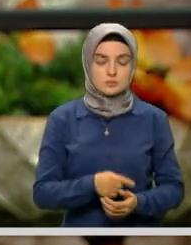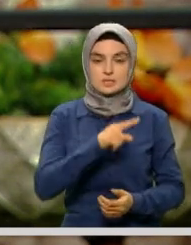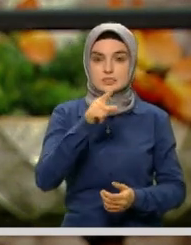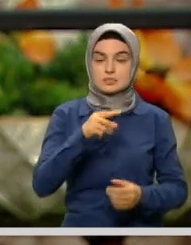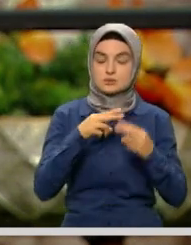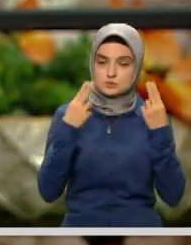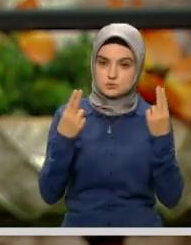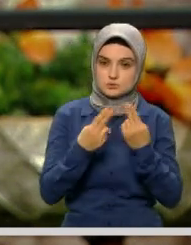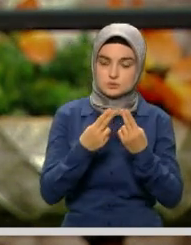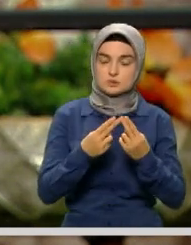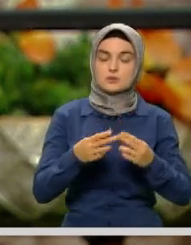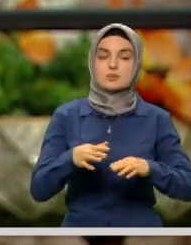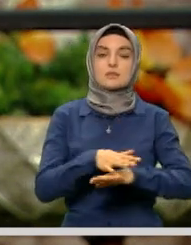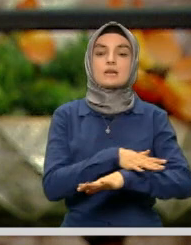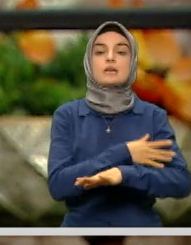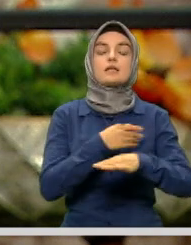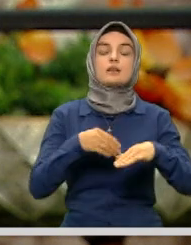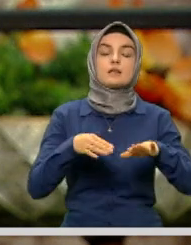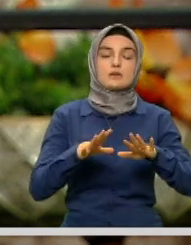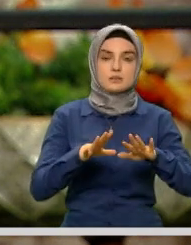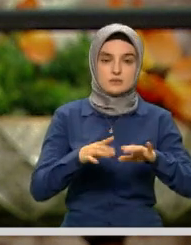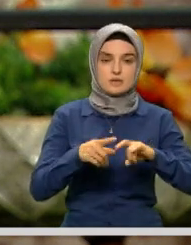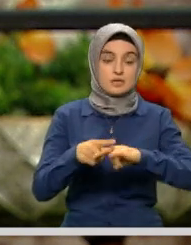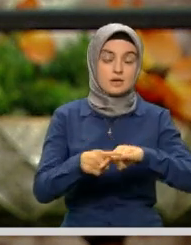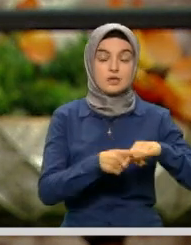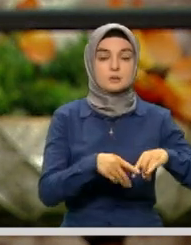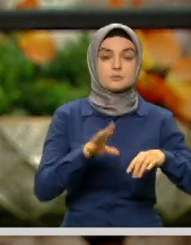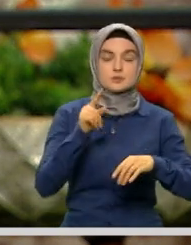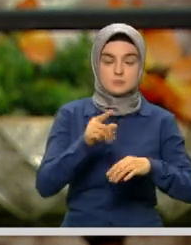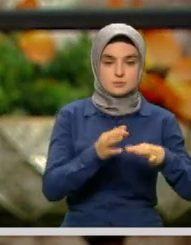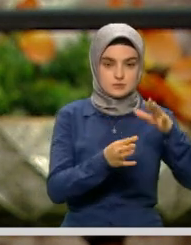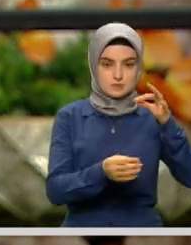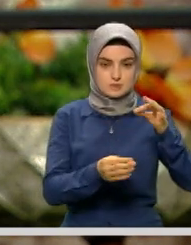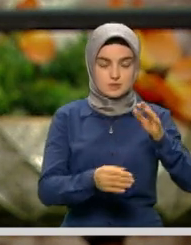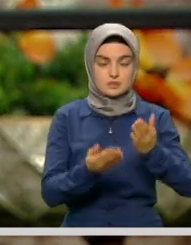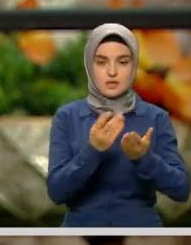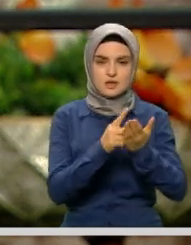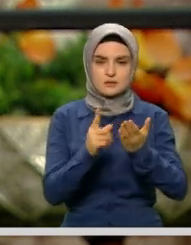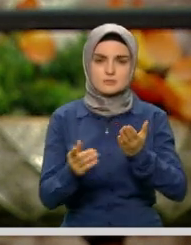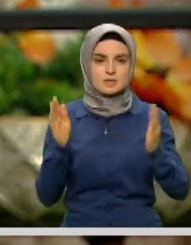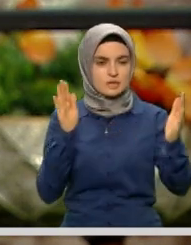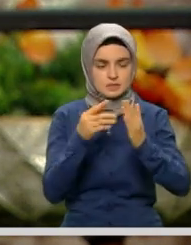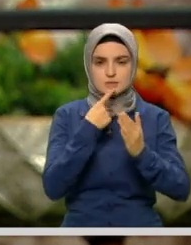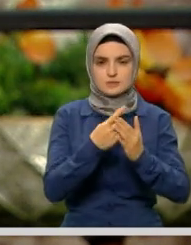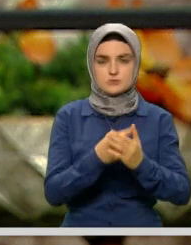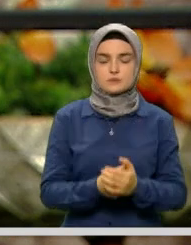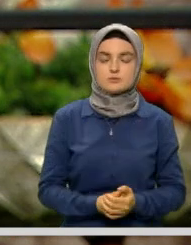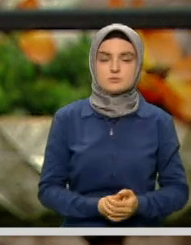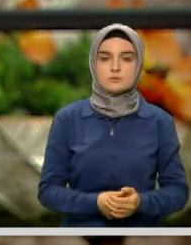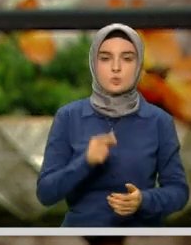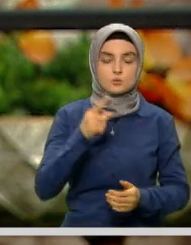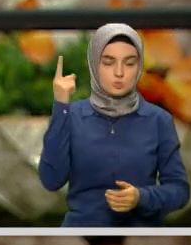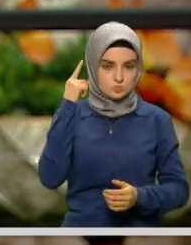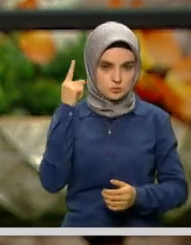dünyada helalleşmediğiniz birisiyle ahirette karşılaşacaksınız diyor. Siz hatta bu çok meşhur bir